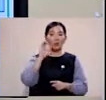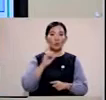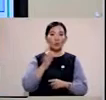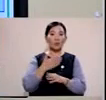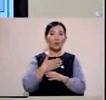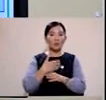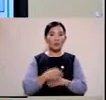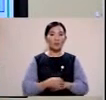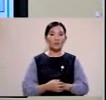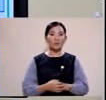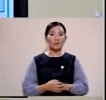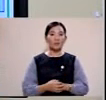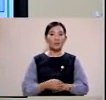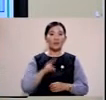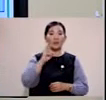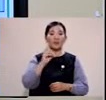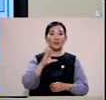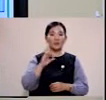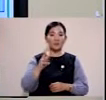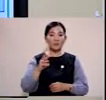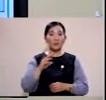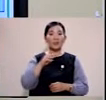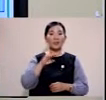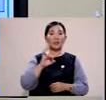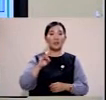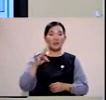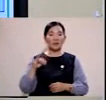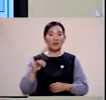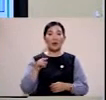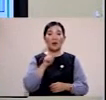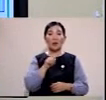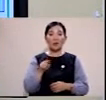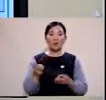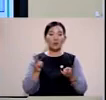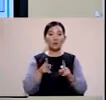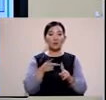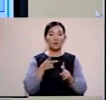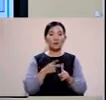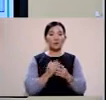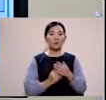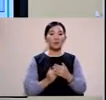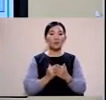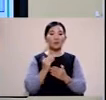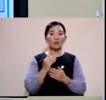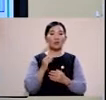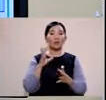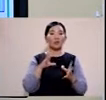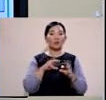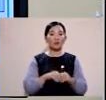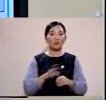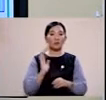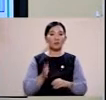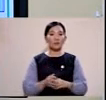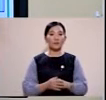bayrog'i kesim hilpiraydi. Qolganlari demak, ikkinchi darajali bo'lak hisoblanar